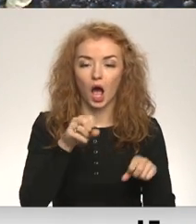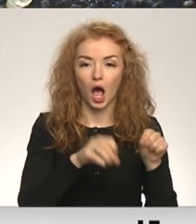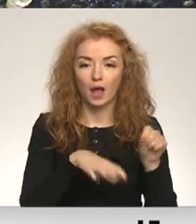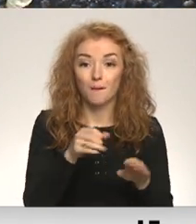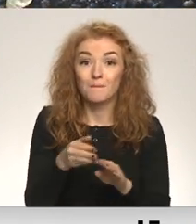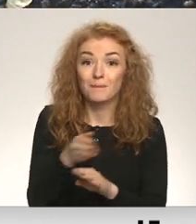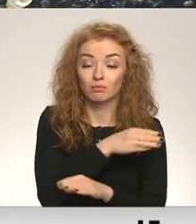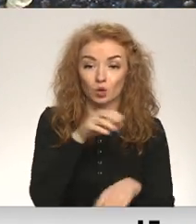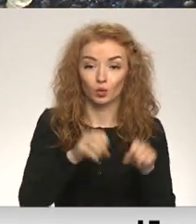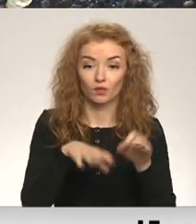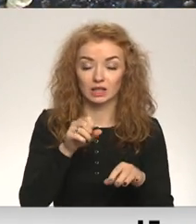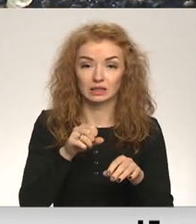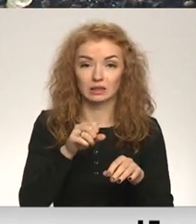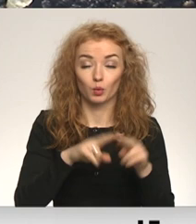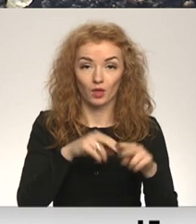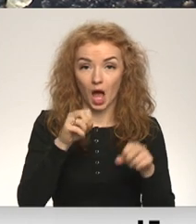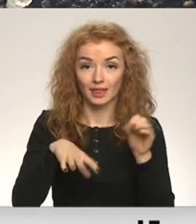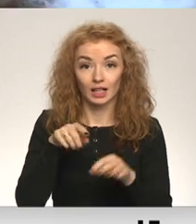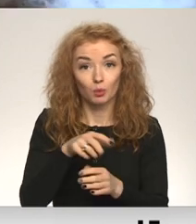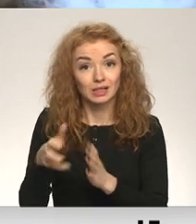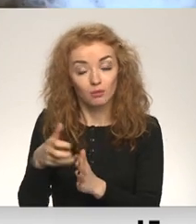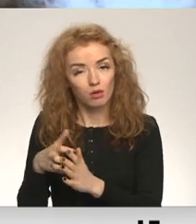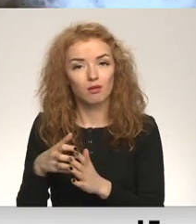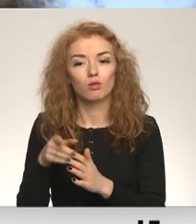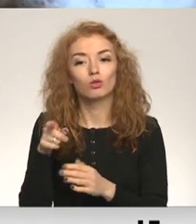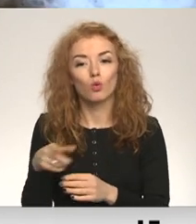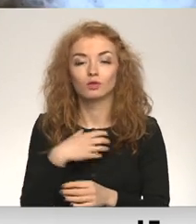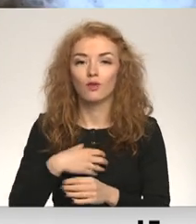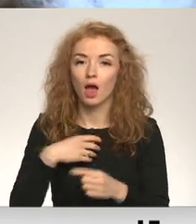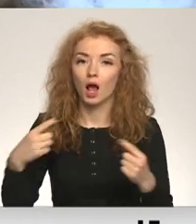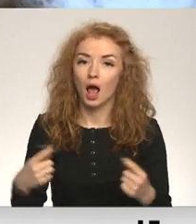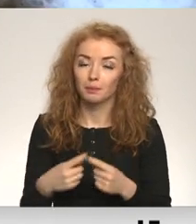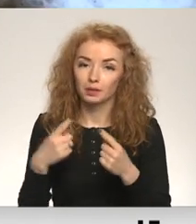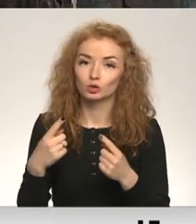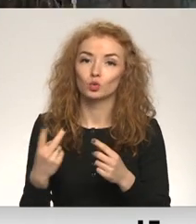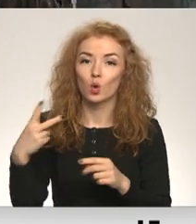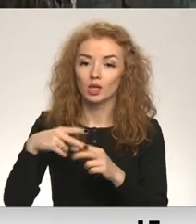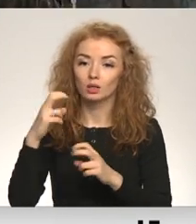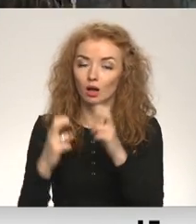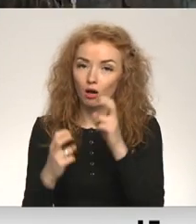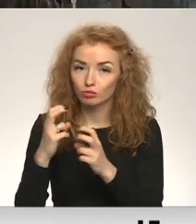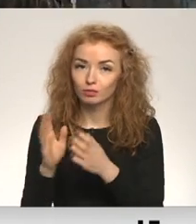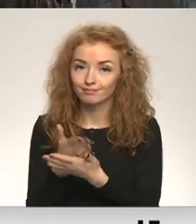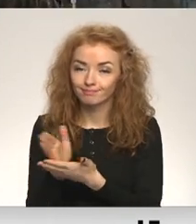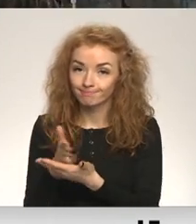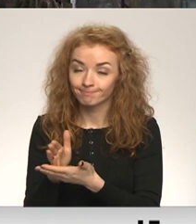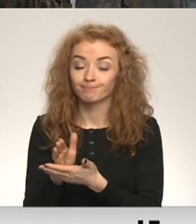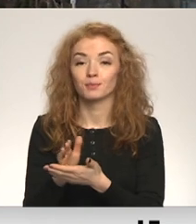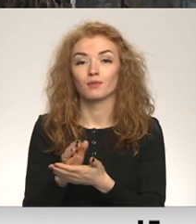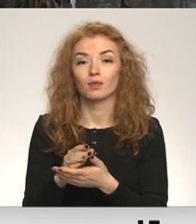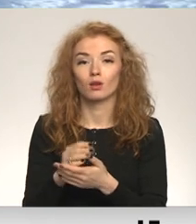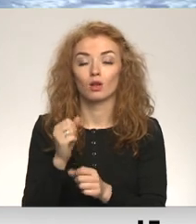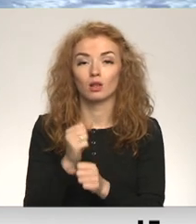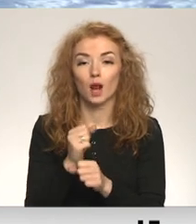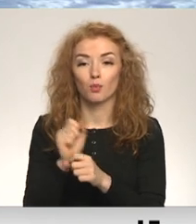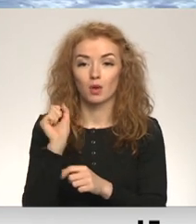pirms būvniecības atkritumus plānots izmantot būvdarbos, tos ir atbilstoši jāpārstrādā. Jāpiebilst, ka būvdarbu